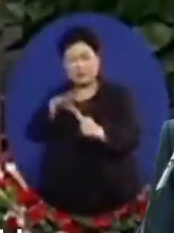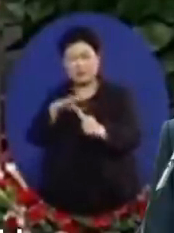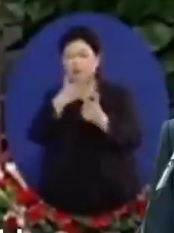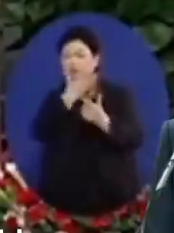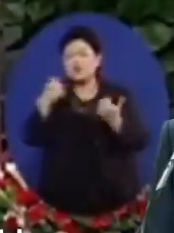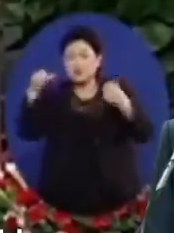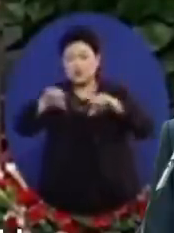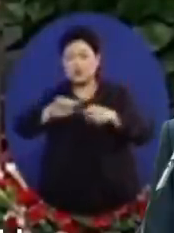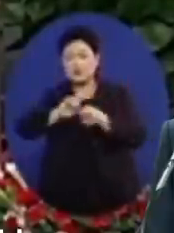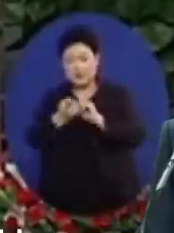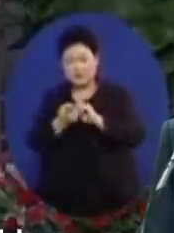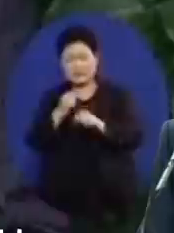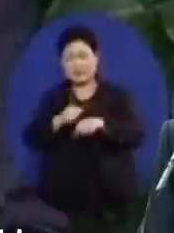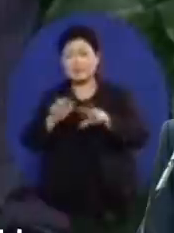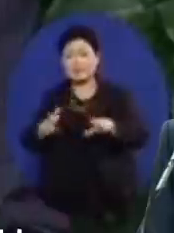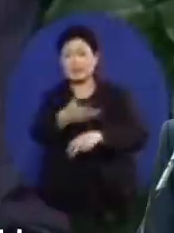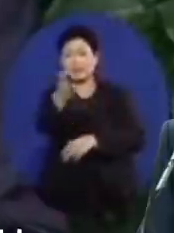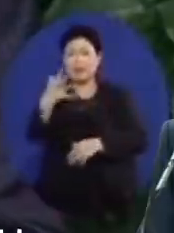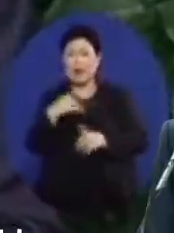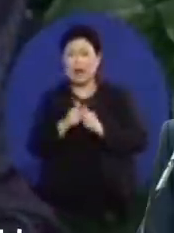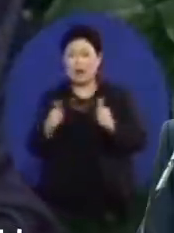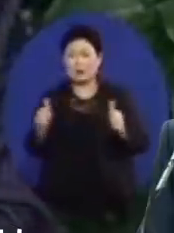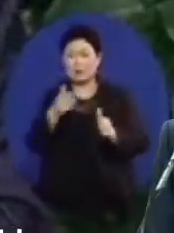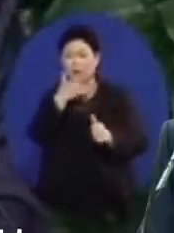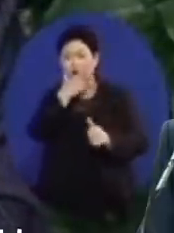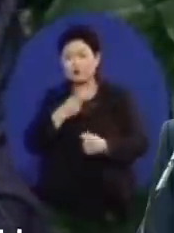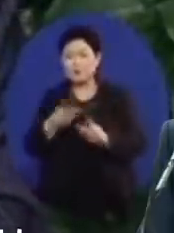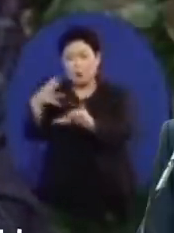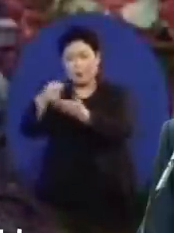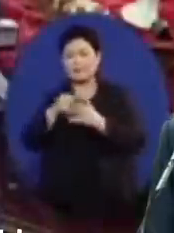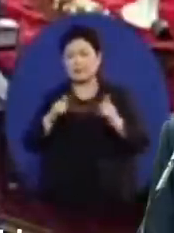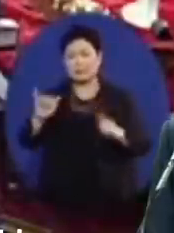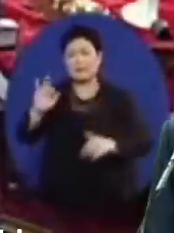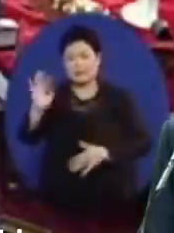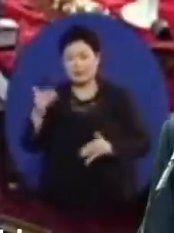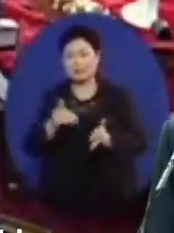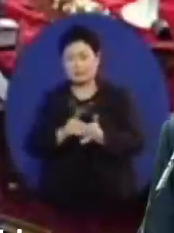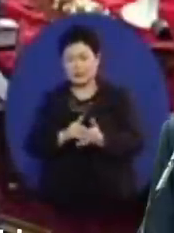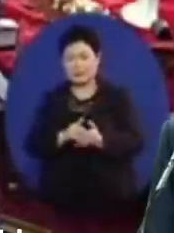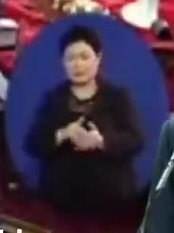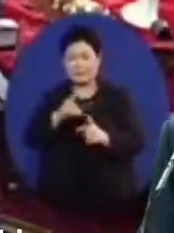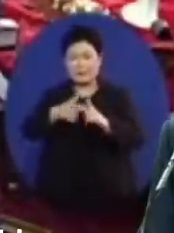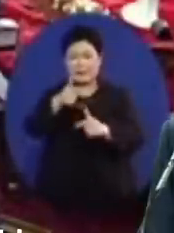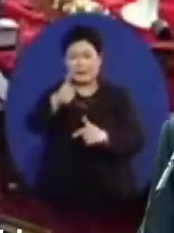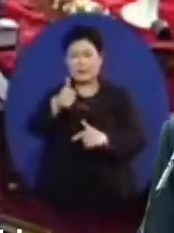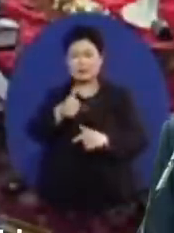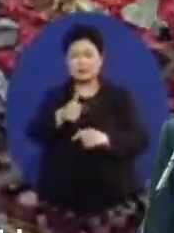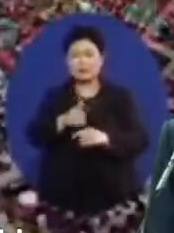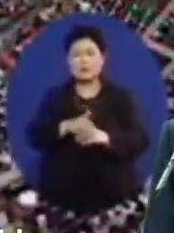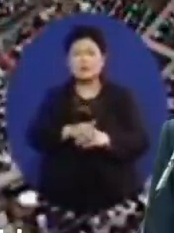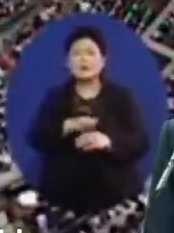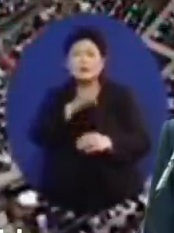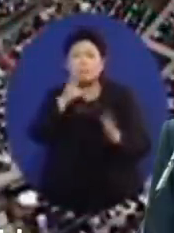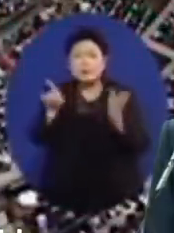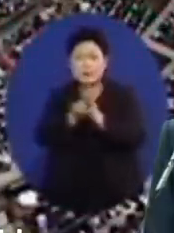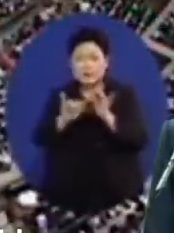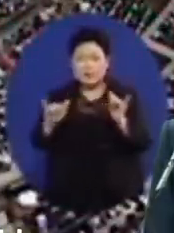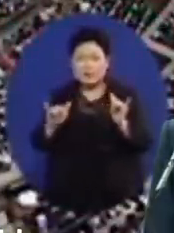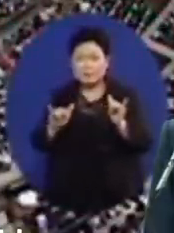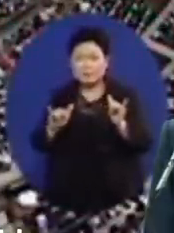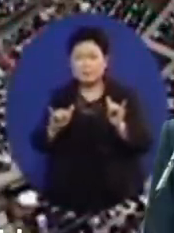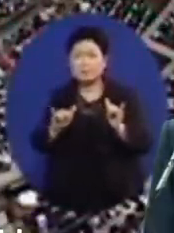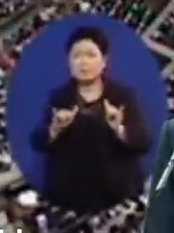대속해서 여러분은 이제는 아브라함의 복을 받은 사람이 된 것입니다. 예수 믿는 것만 지금 복 많은 사람이 어디 있나요?